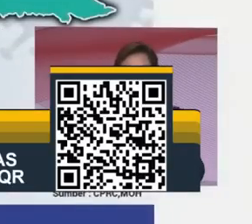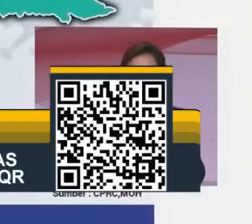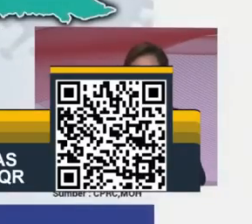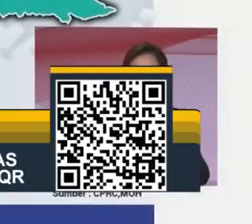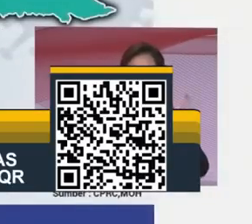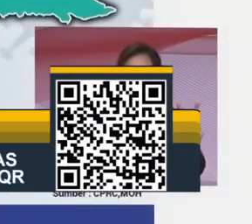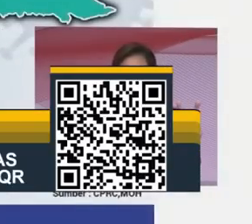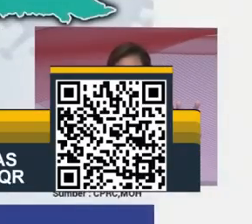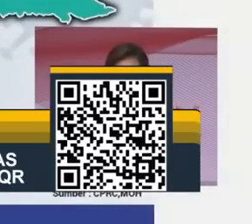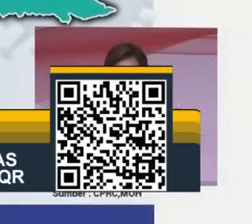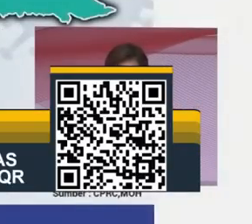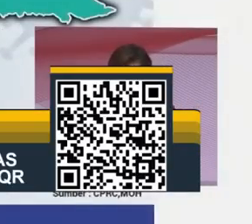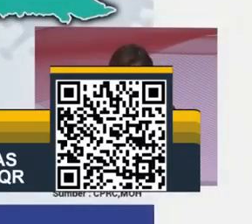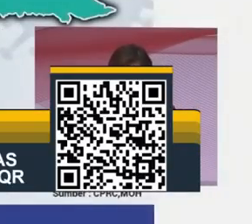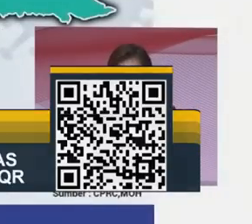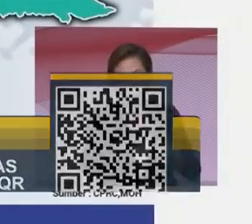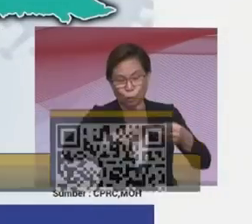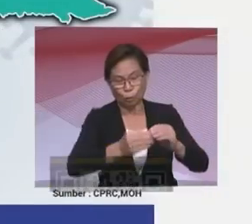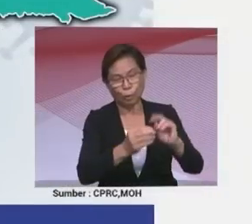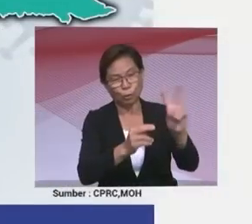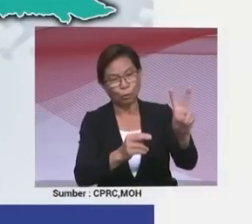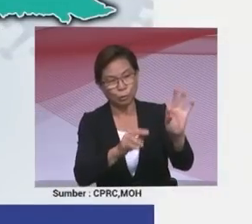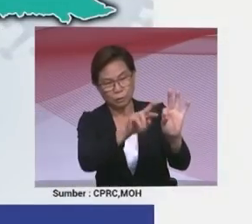kematian 244, iaitu kes nombor